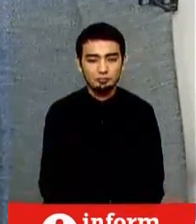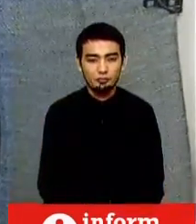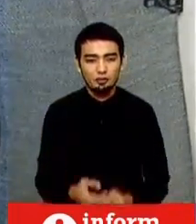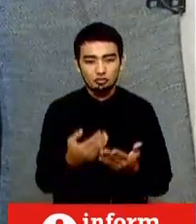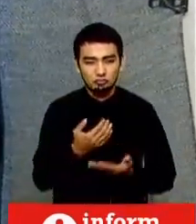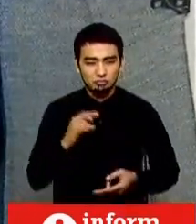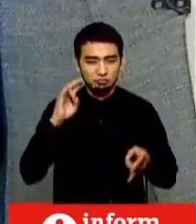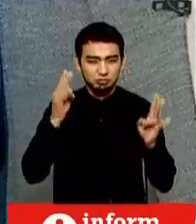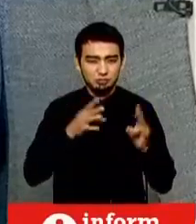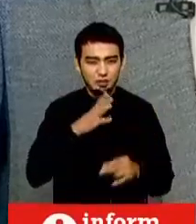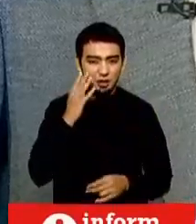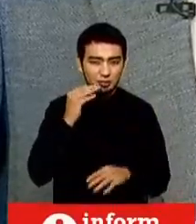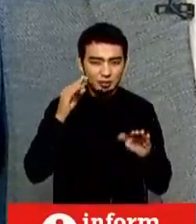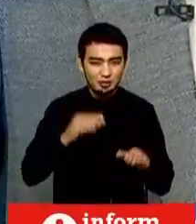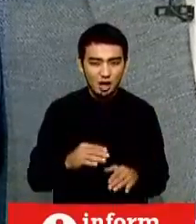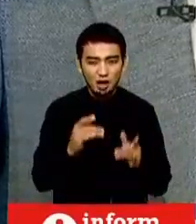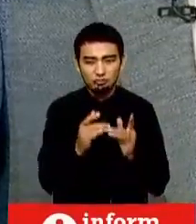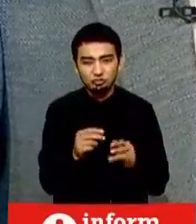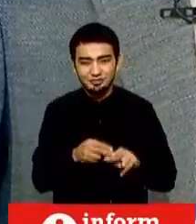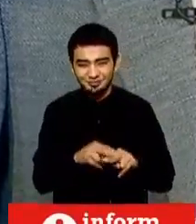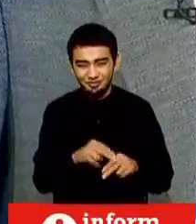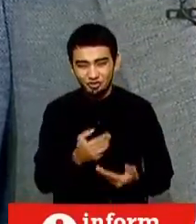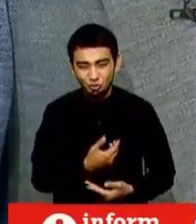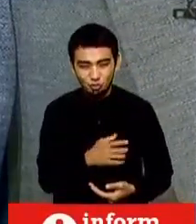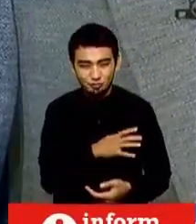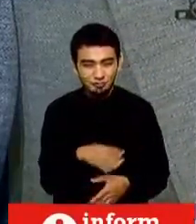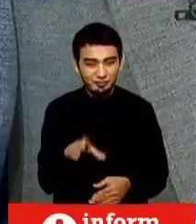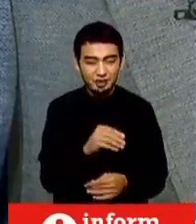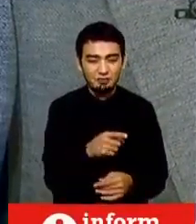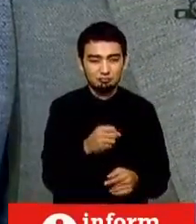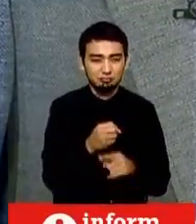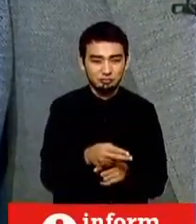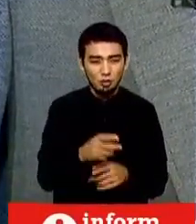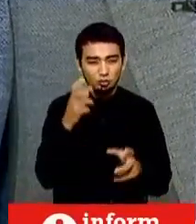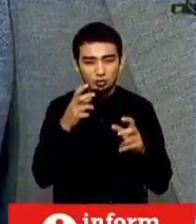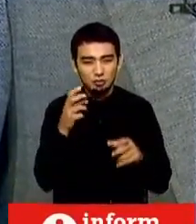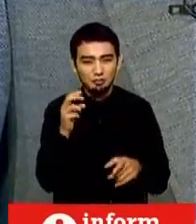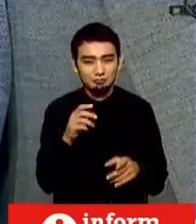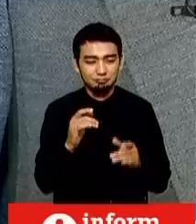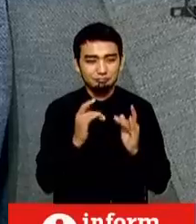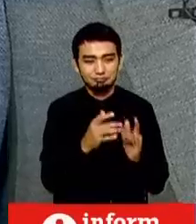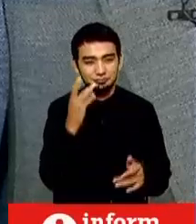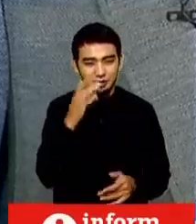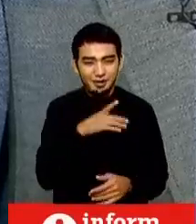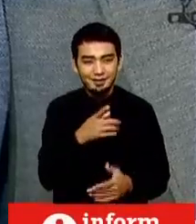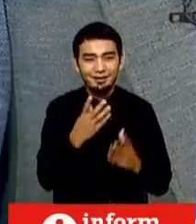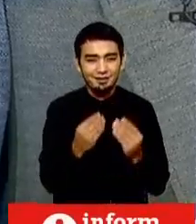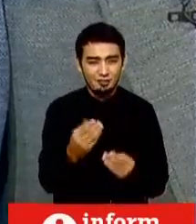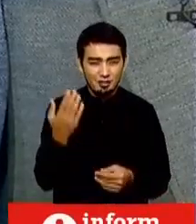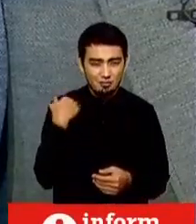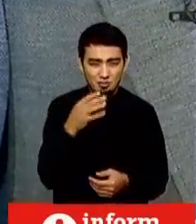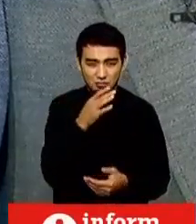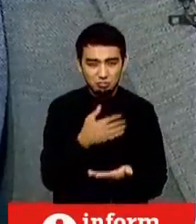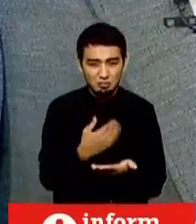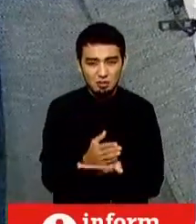Жилищный скандал. В Алматы жильцов общежития хотят выселить, чтобы там разместить студентов. Дом, в котором они проживали много лет, перешел